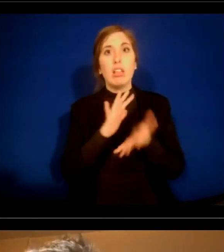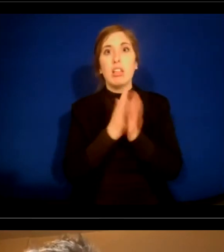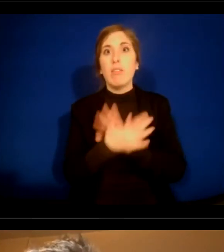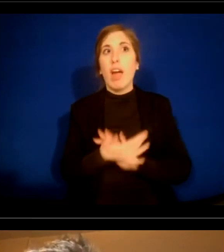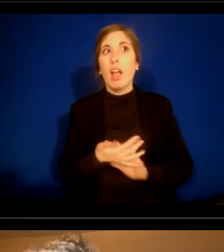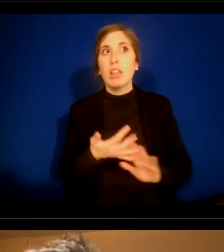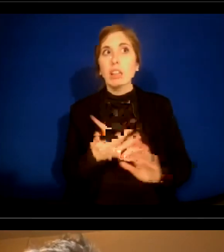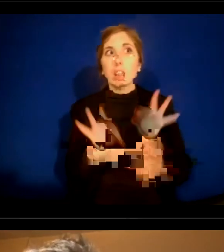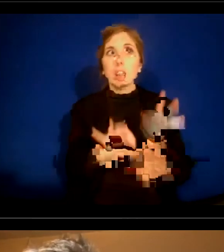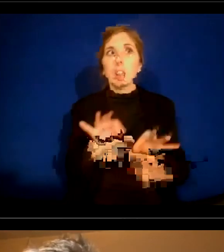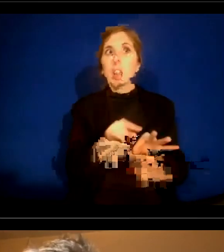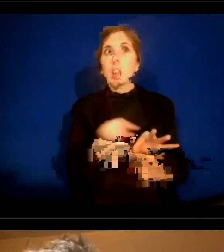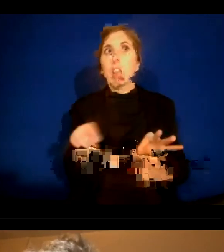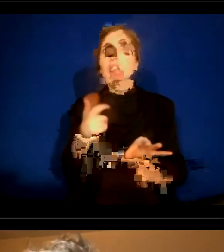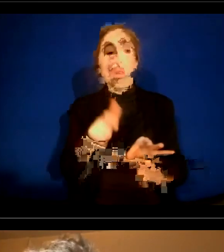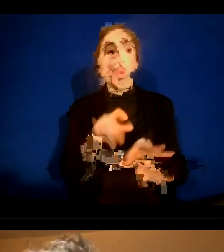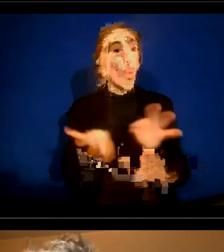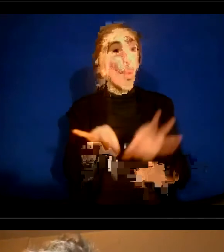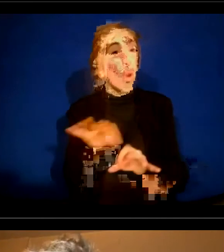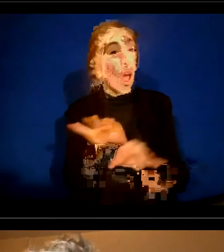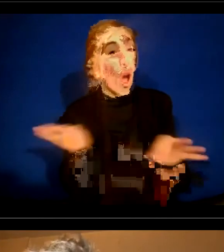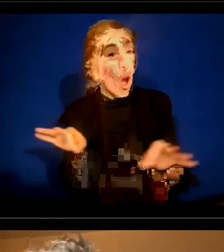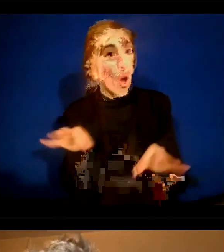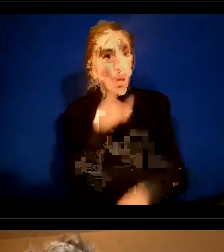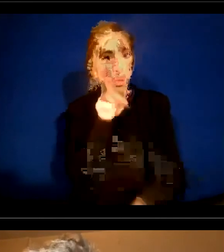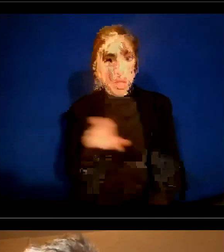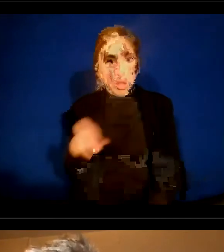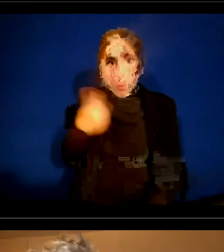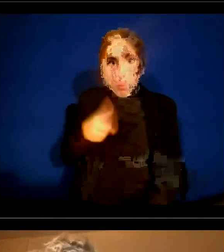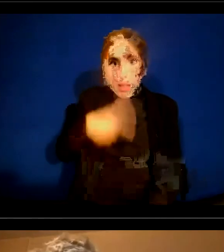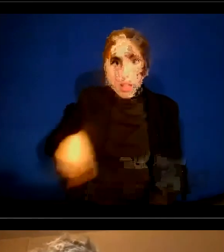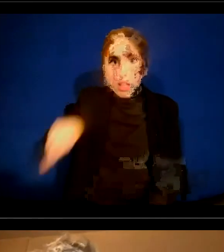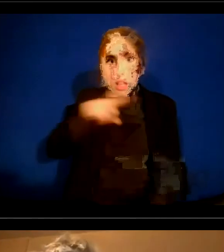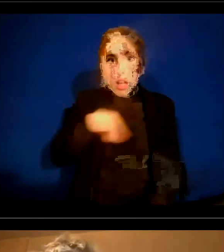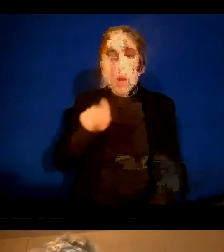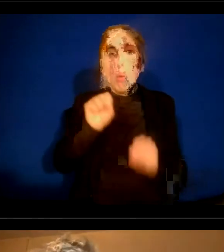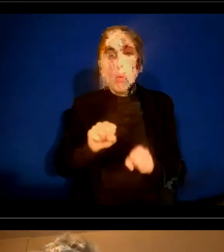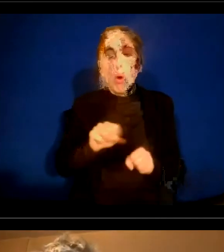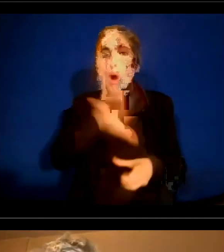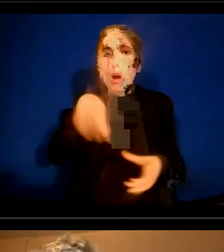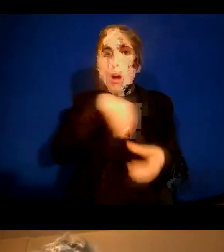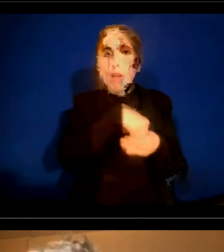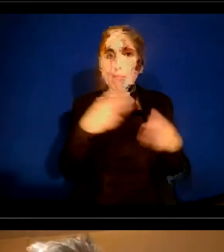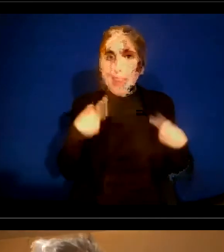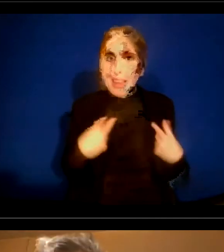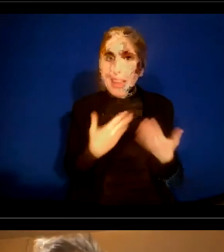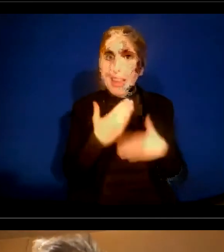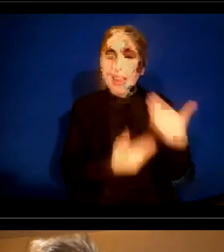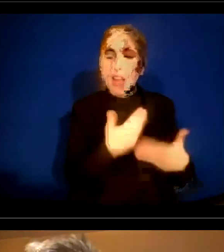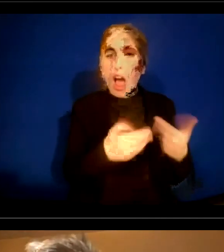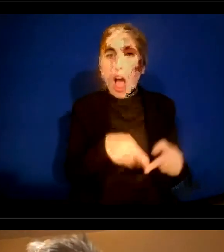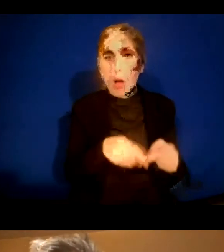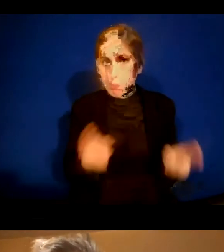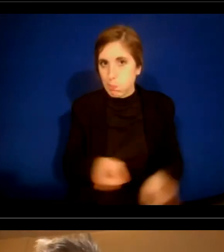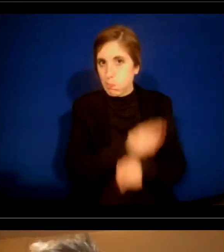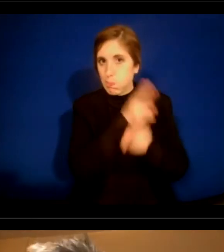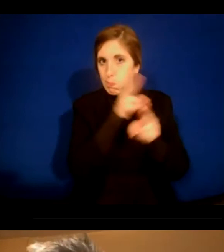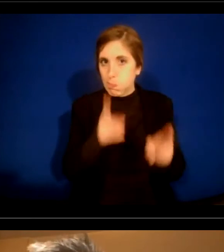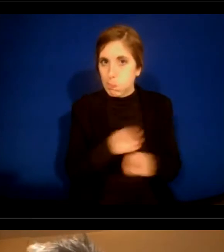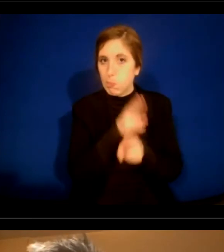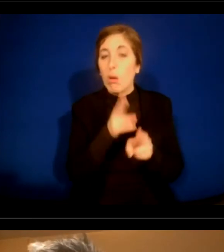Ed ecco, mi andava di condividere questa notizia perché è molto bella e fa riflettere sul fatto che